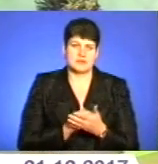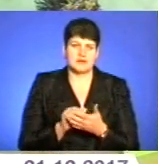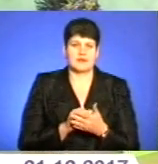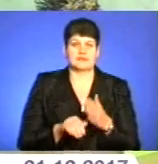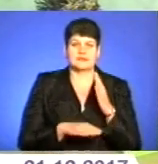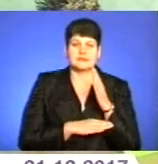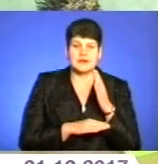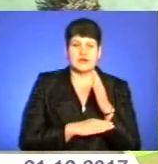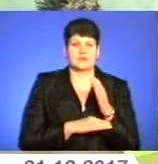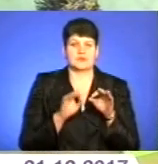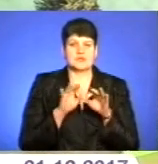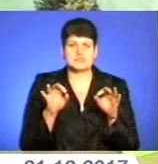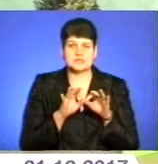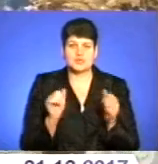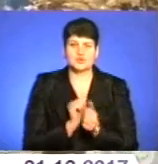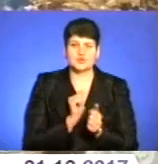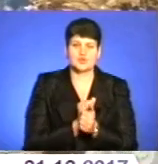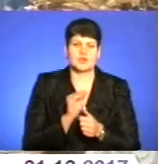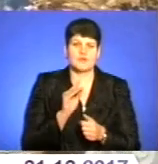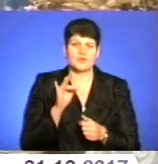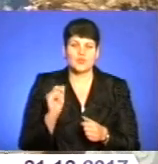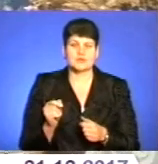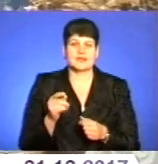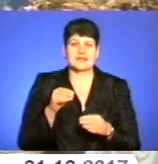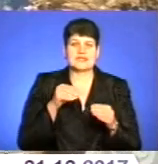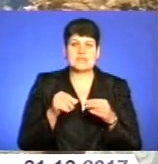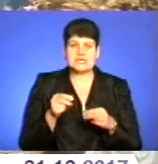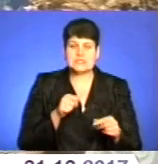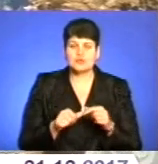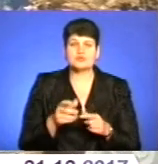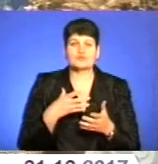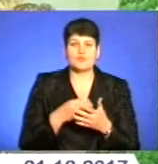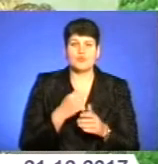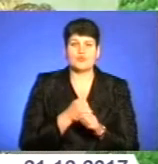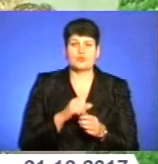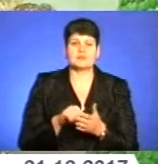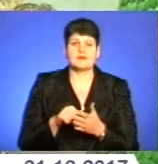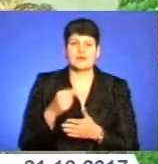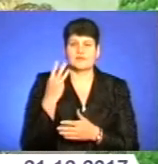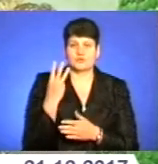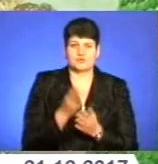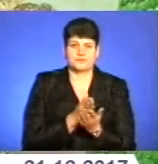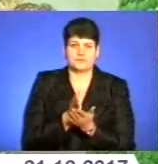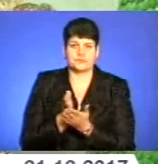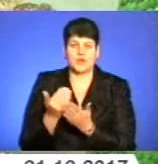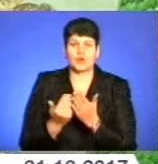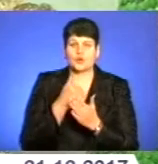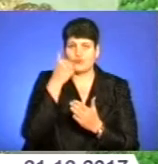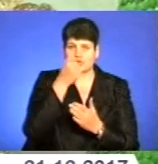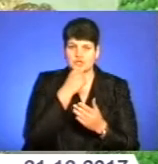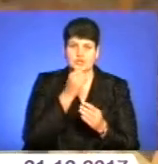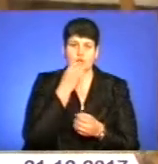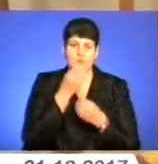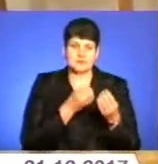соломи, шишок, жолудів, сушених фруктів, навіть солоного тіста. Свої роботи учні представляли у 3 номінаціях – новорічна композиція,